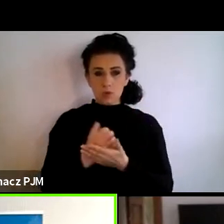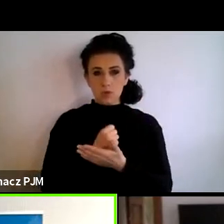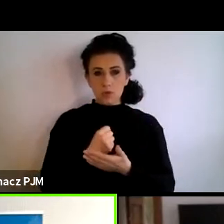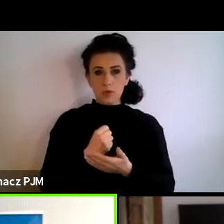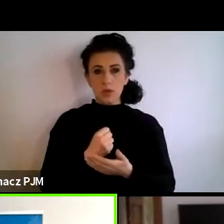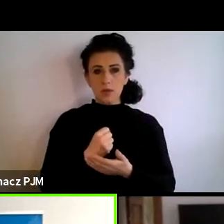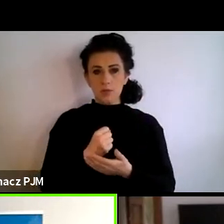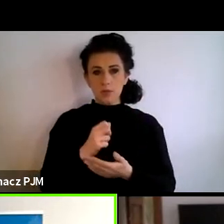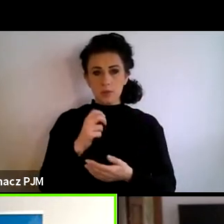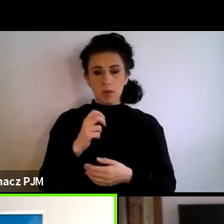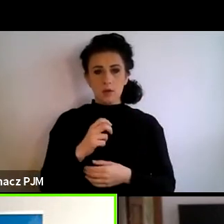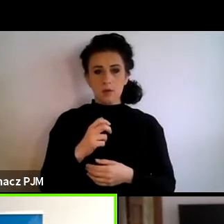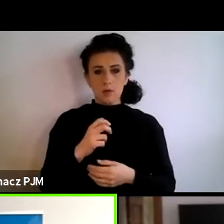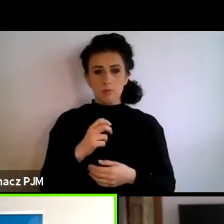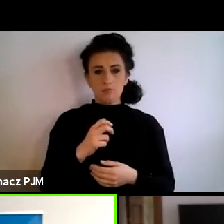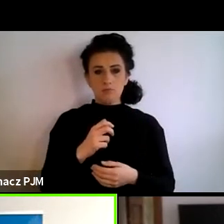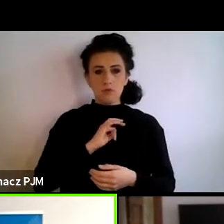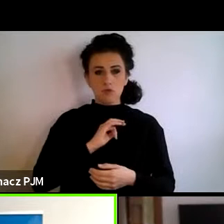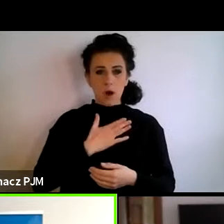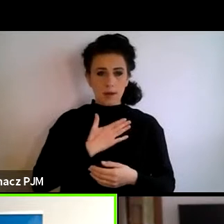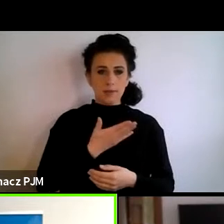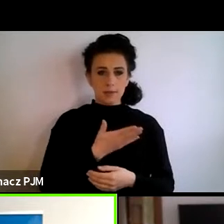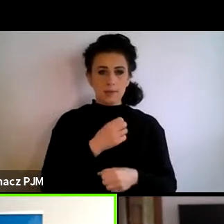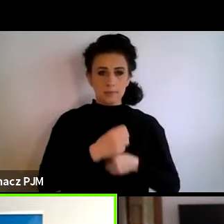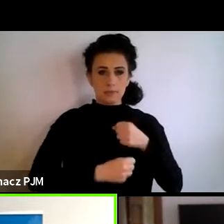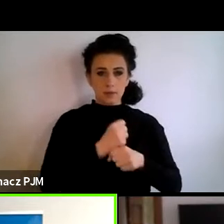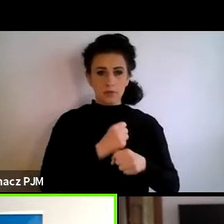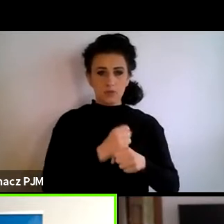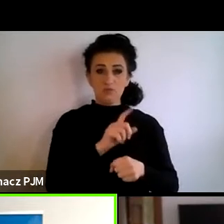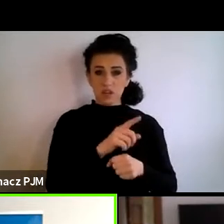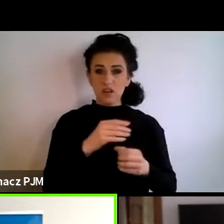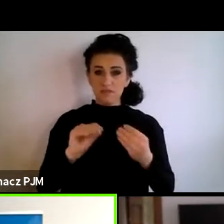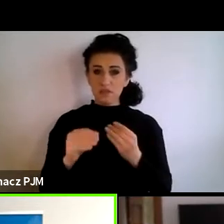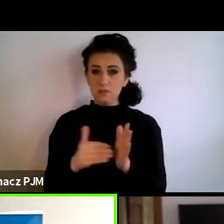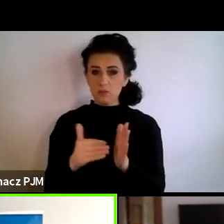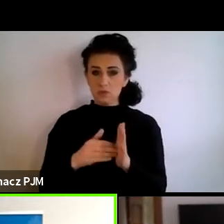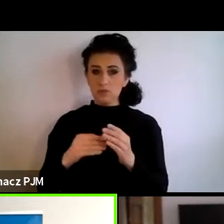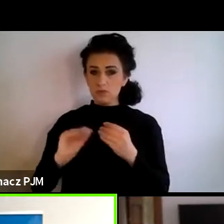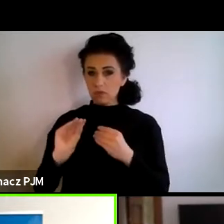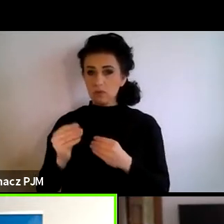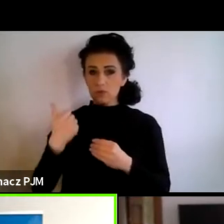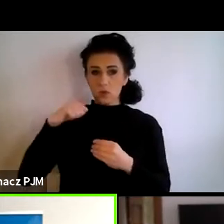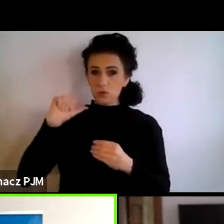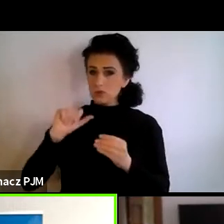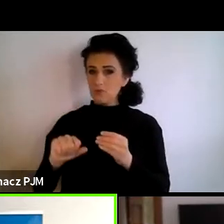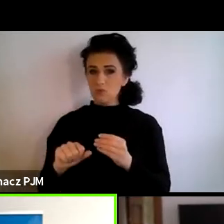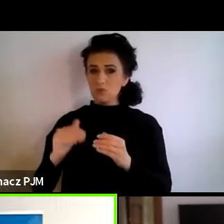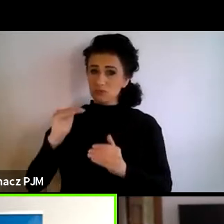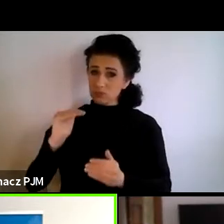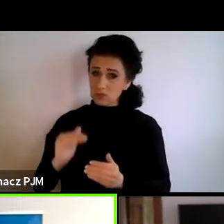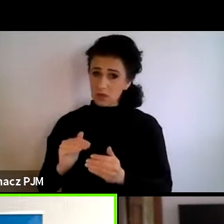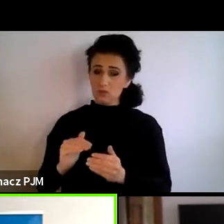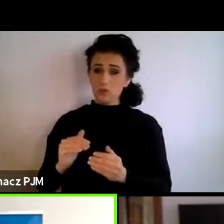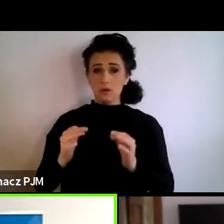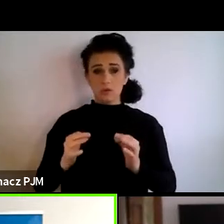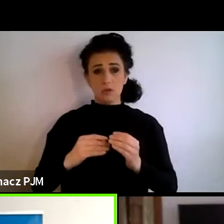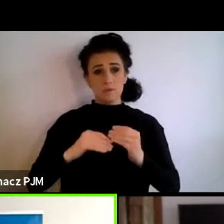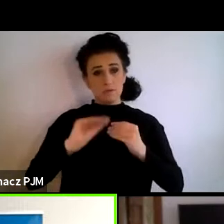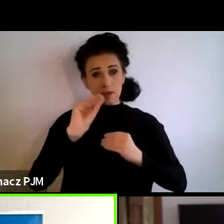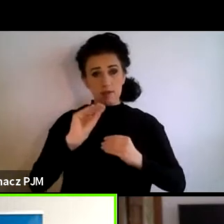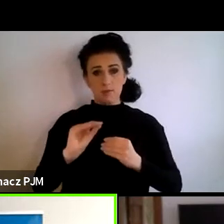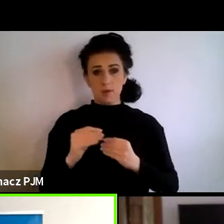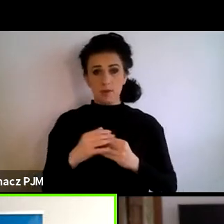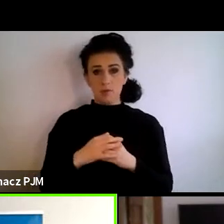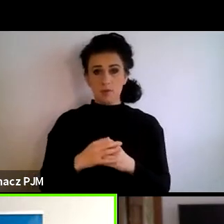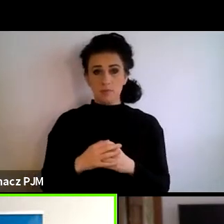wielu uczelniach, że jest aktualnie potrzeba, duża potrzeba, jeszcze większa niż rok temu, na to, by jednak te